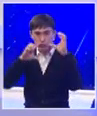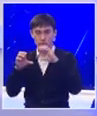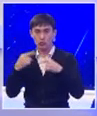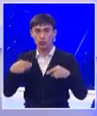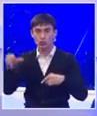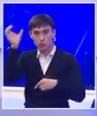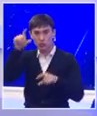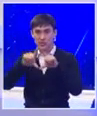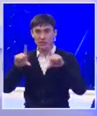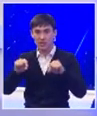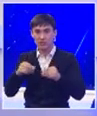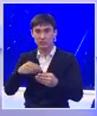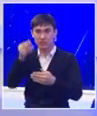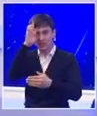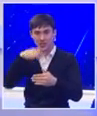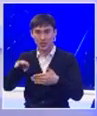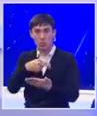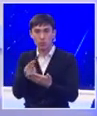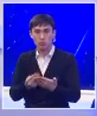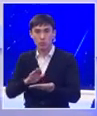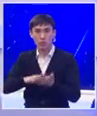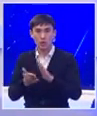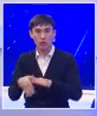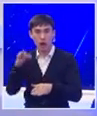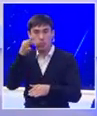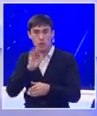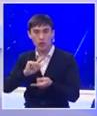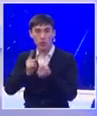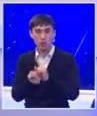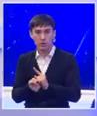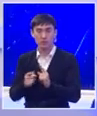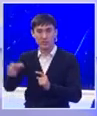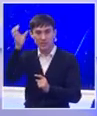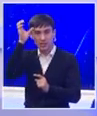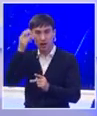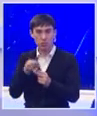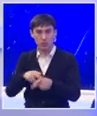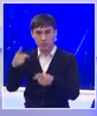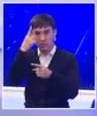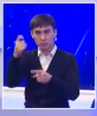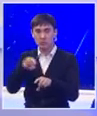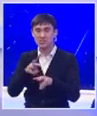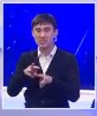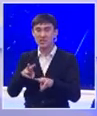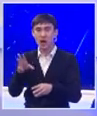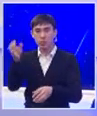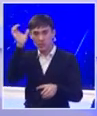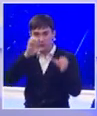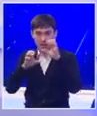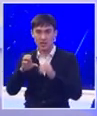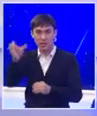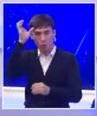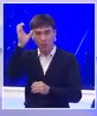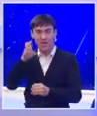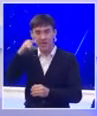страны подписан меморандум об обмене опытом и знаниями об этом сообщил министр образования и науки казахстана асхат и махамбетов